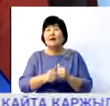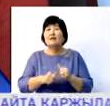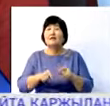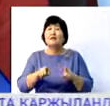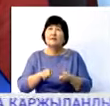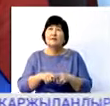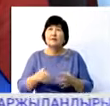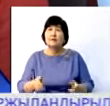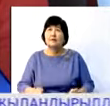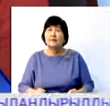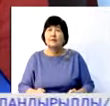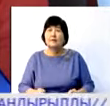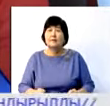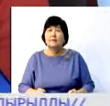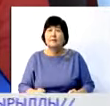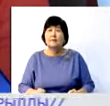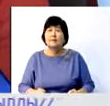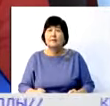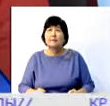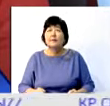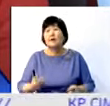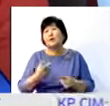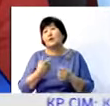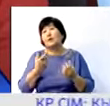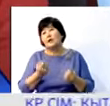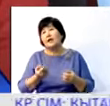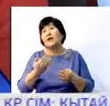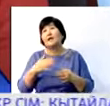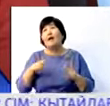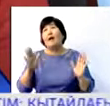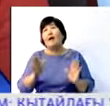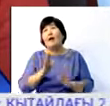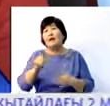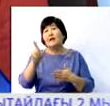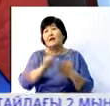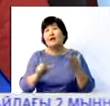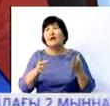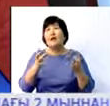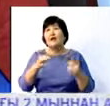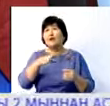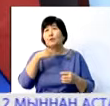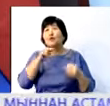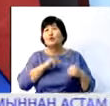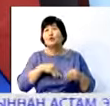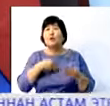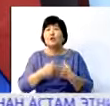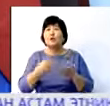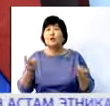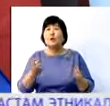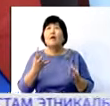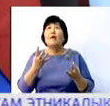көбі. Әндерім. Соны жайлап-жайлап енді ән шығартып. Әрінде де біраз жұмыс істеу керек. Әрінде